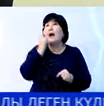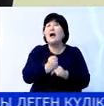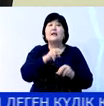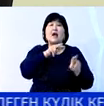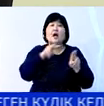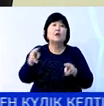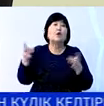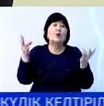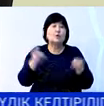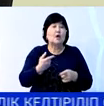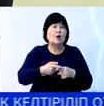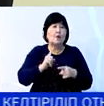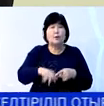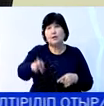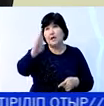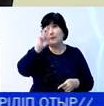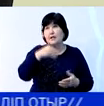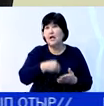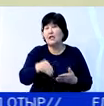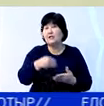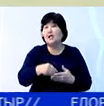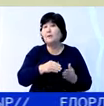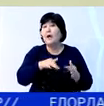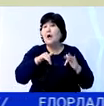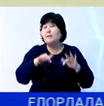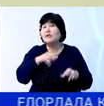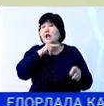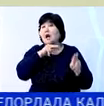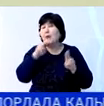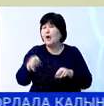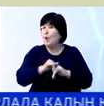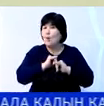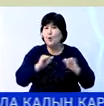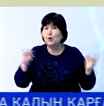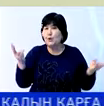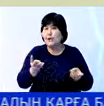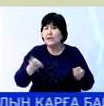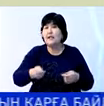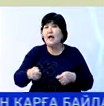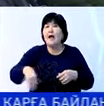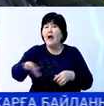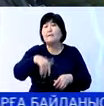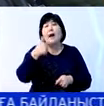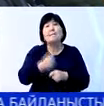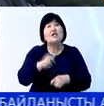қадағалауда ұстау керек. Бұл ретте мемлекеттік сатып алу процедурасында бақылау күшейуі тиіс деді аймақ басшысы.